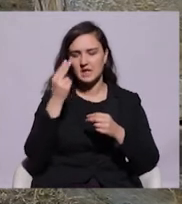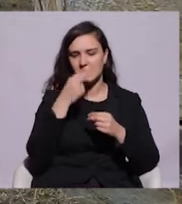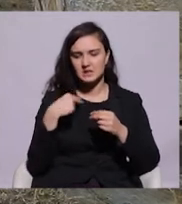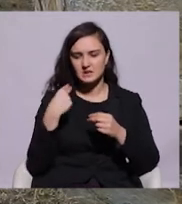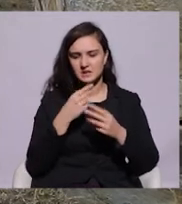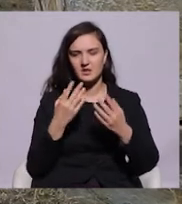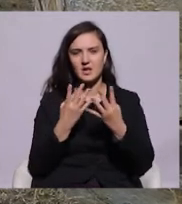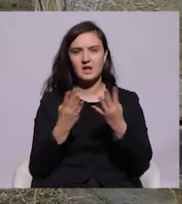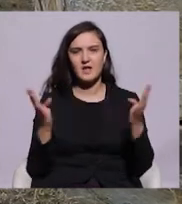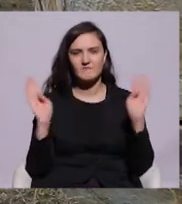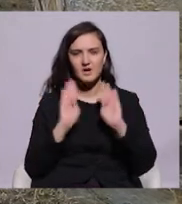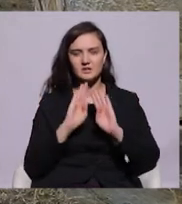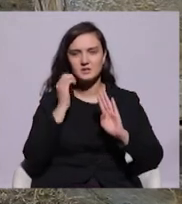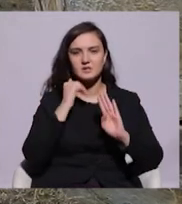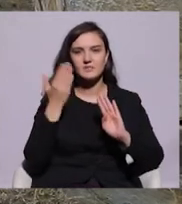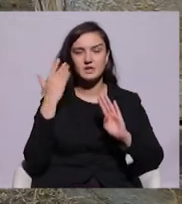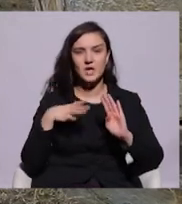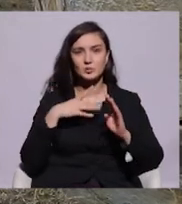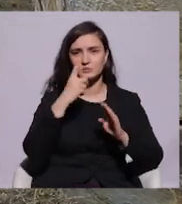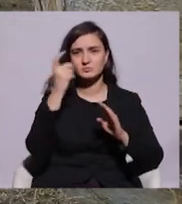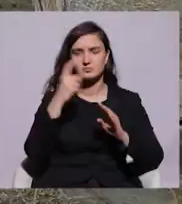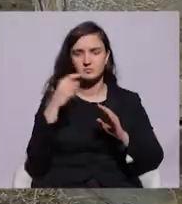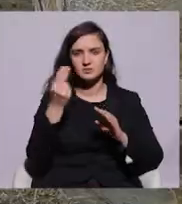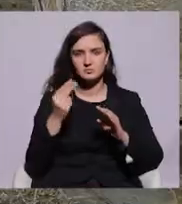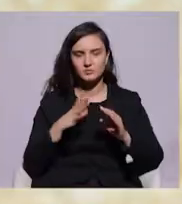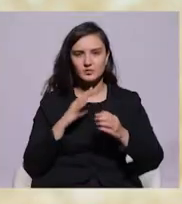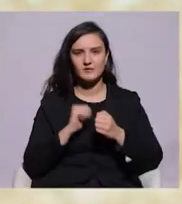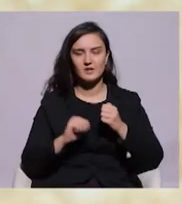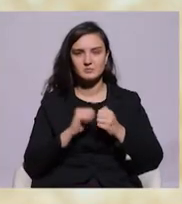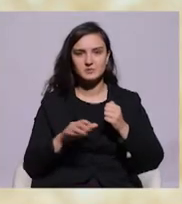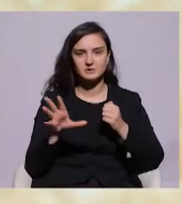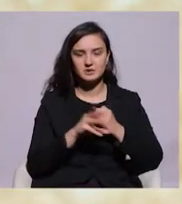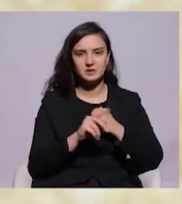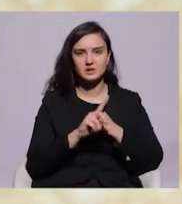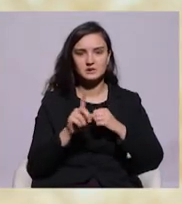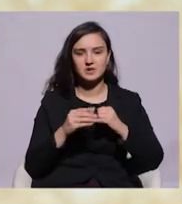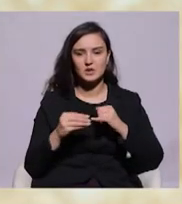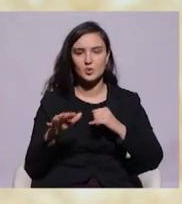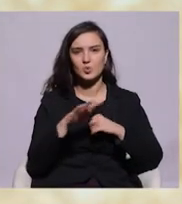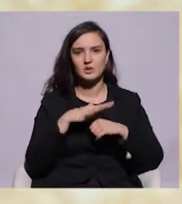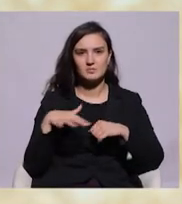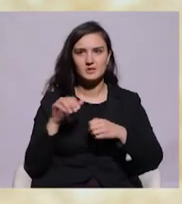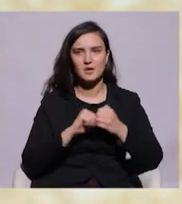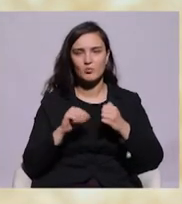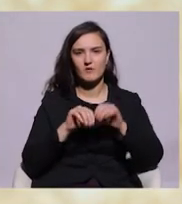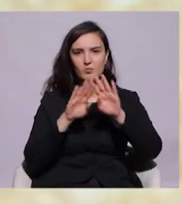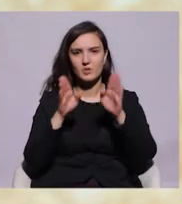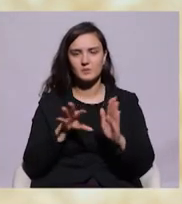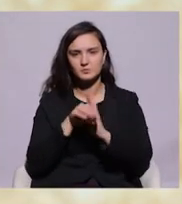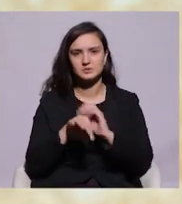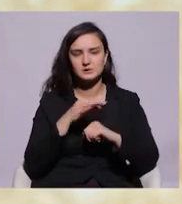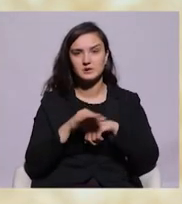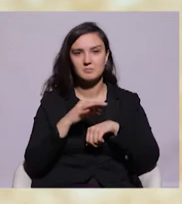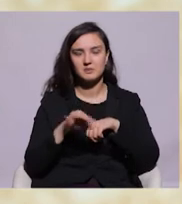ეკლესია მონასტრებზე აღბეჭდილი, ანუ ძველი ქართული წარწერები იკითხებოდა ქვებზე, რაღაც გარკვეულ ლოდებზე, გამოქვაბულებში,